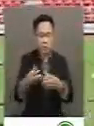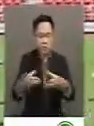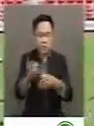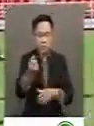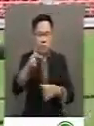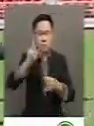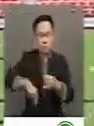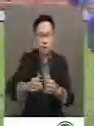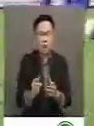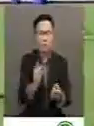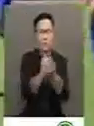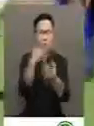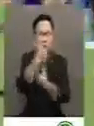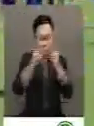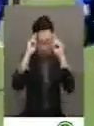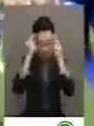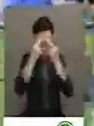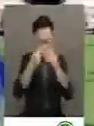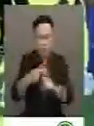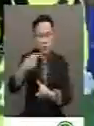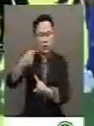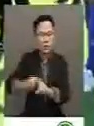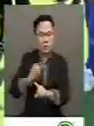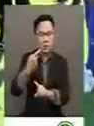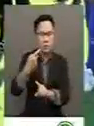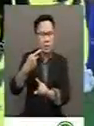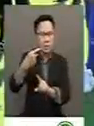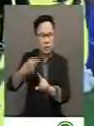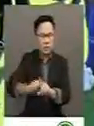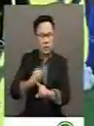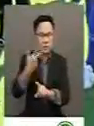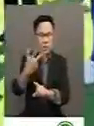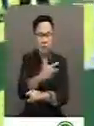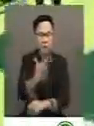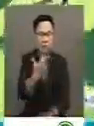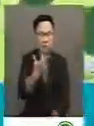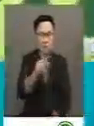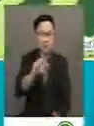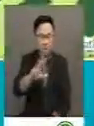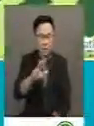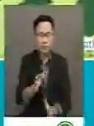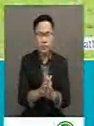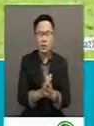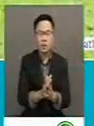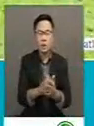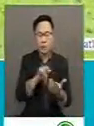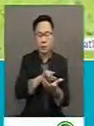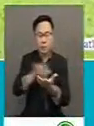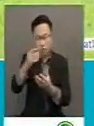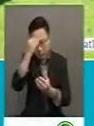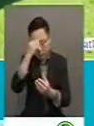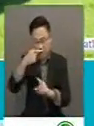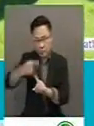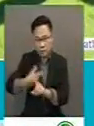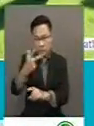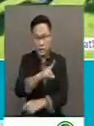ายค่ะเปิดบ้านเจอกับซาอุดิอาระเบียวันที่23มีนาคมนี้หลังจากนั้นจะเยือนทีมชาติญี่ปุ่นวันที่28มีนาคมนะคะ